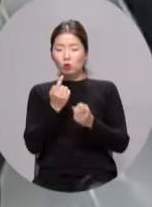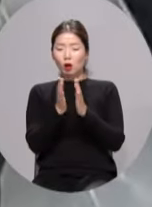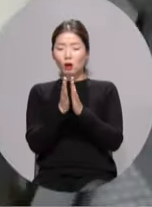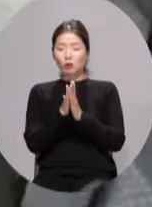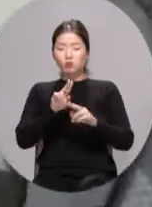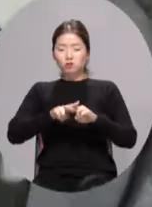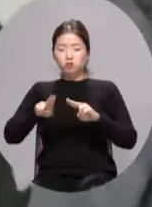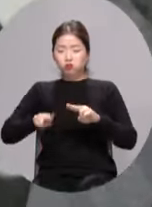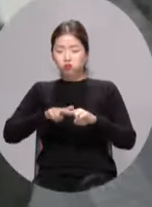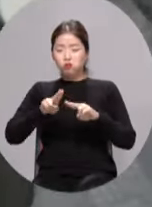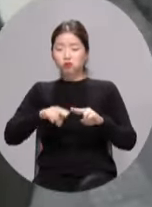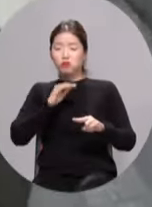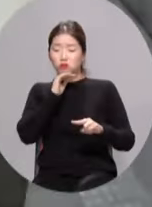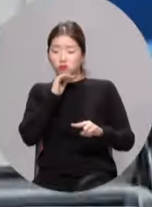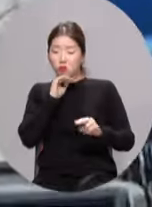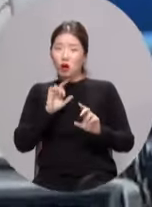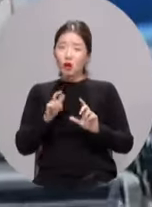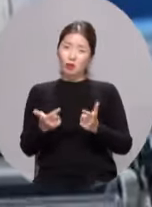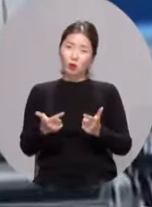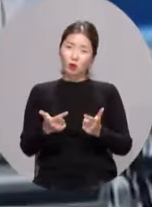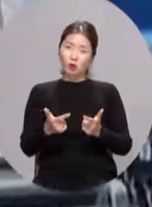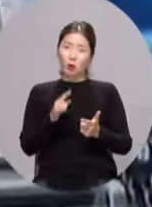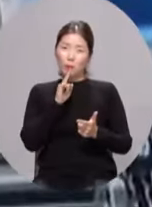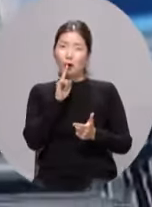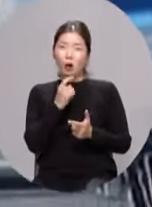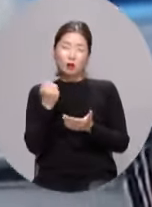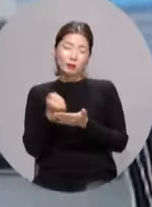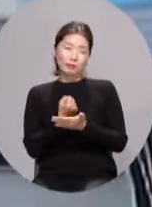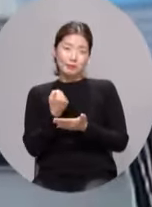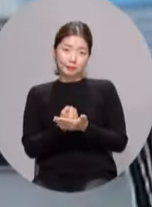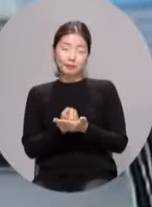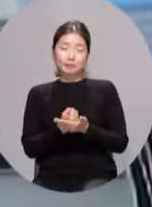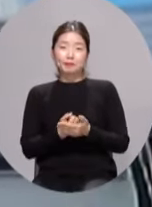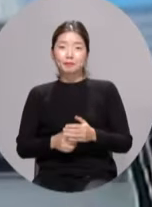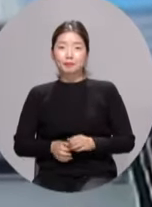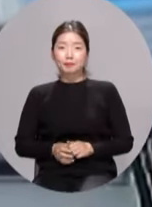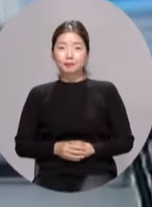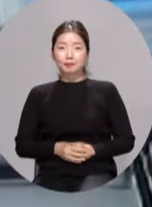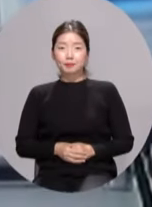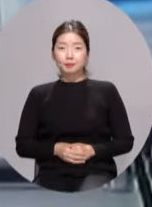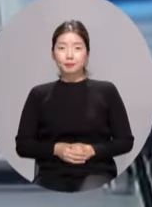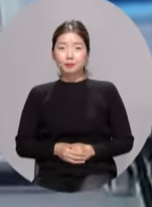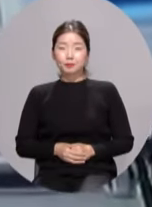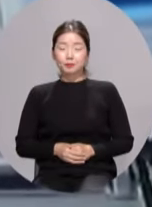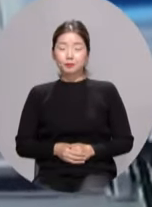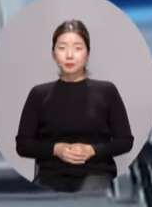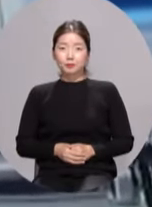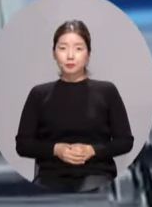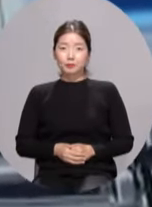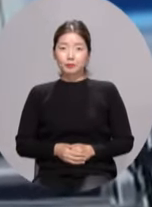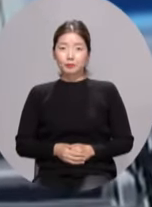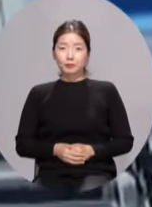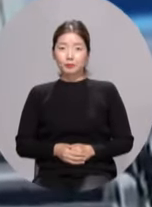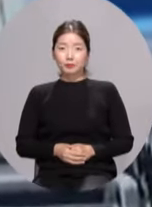사태만은 기다려야 하는 것 아니냐 하는 자조섞인 탄식이 나오고 있습니다 MBC 뉴스 전재용